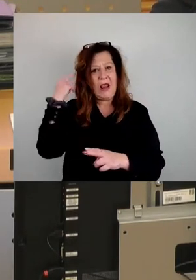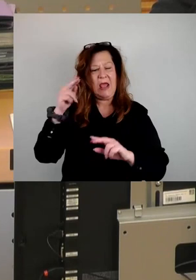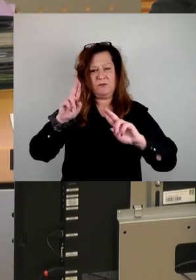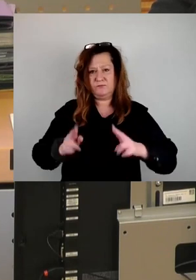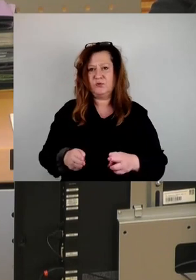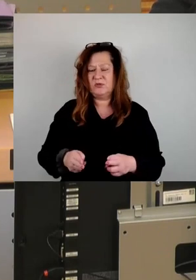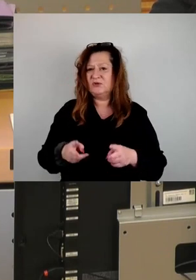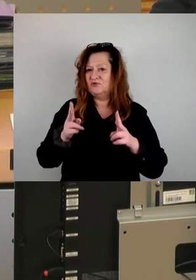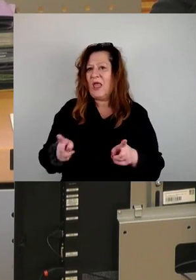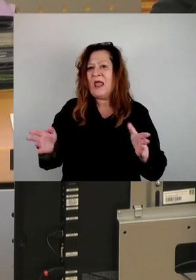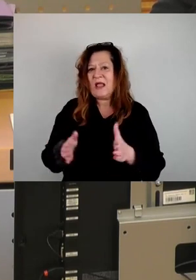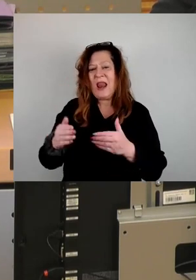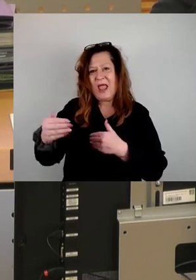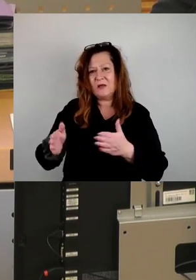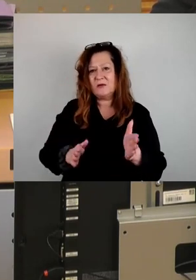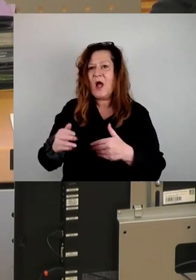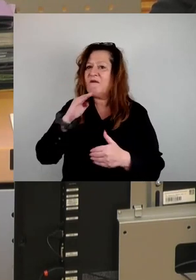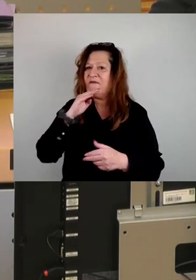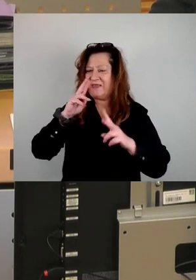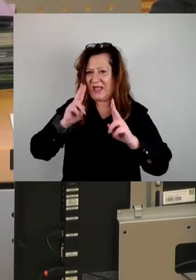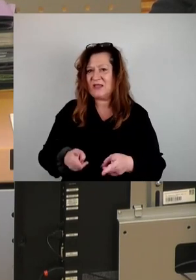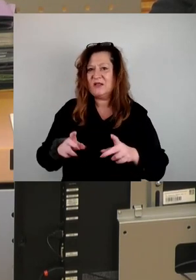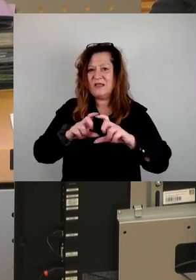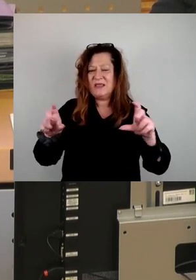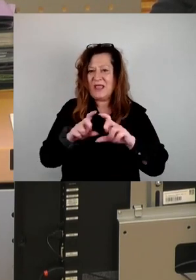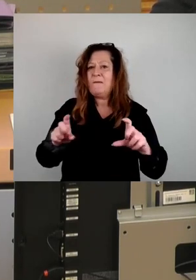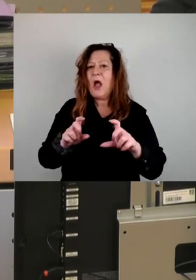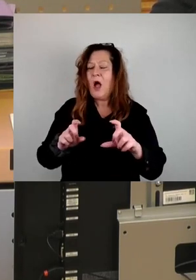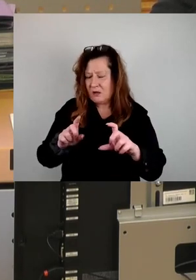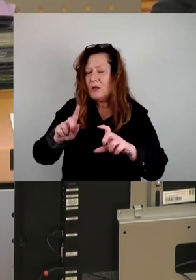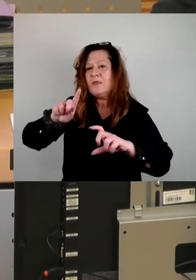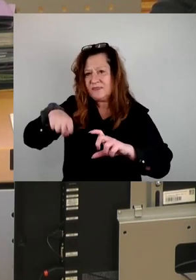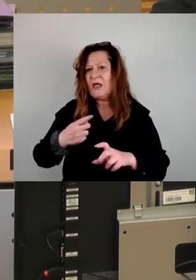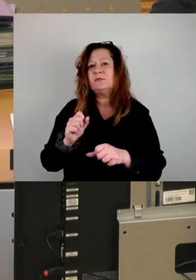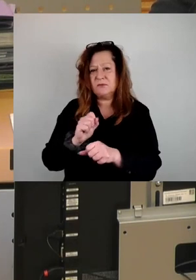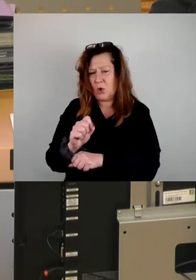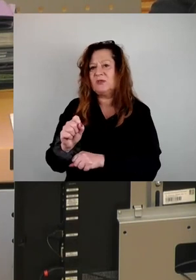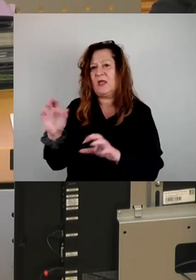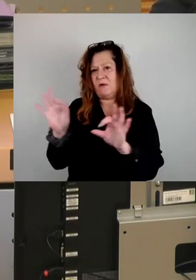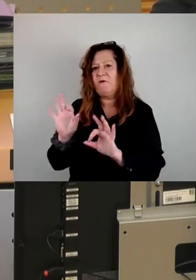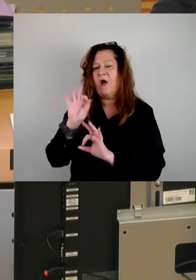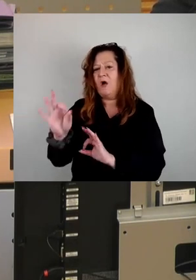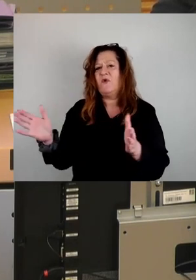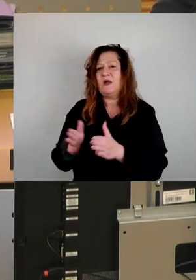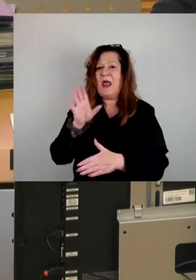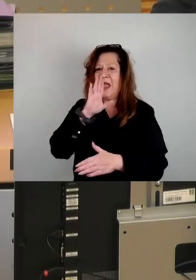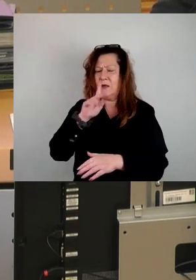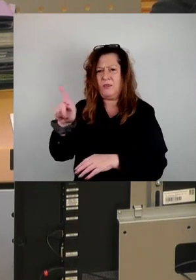durch gewisse wasserrechtliche Themen dann plötzlich doch in Gefahr sind, siehe Bereinigung der Kleingärten im alten Elbarm.